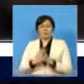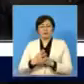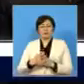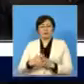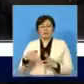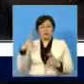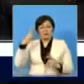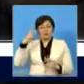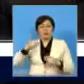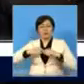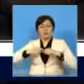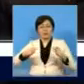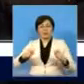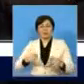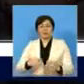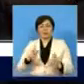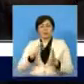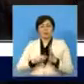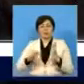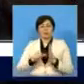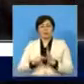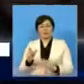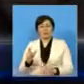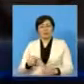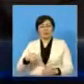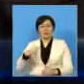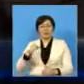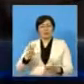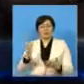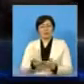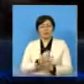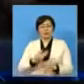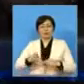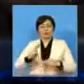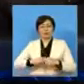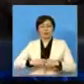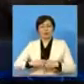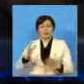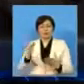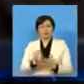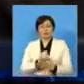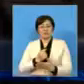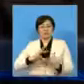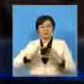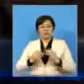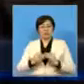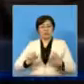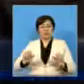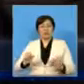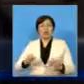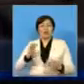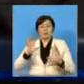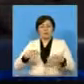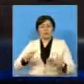жатыр сіздерге. Ауданда да 86 адам бар осындай грантта. Міне осының барлығы жетістік. Елдің қолдап атқаны мемлекет